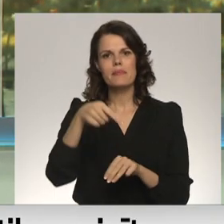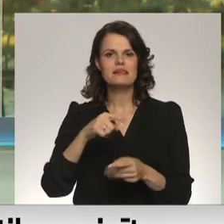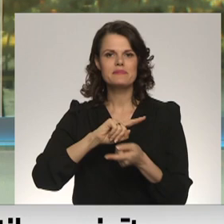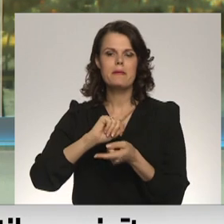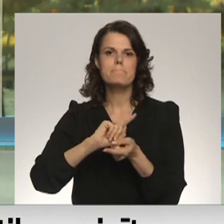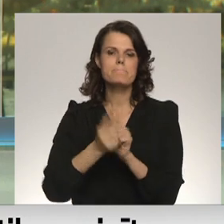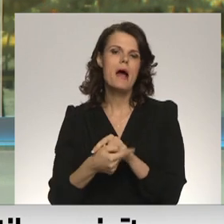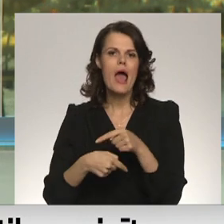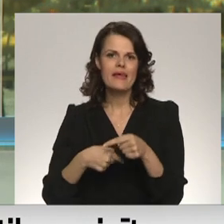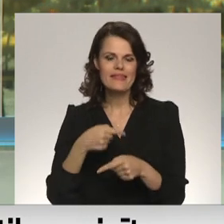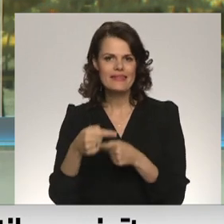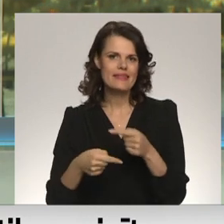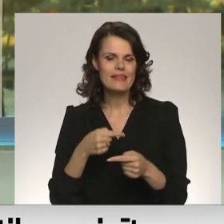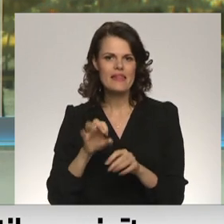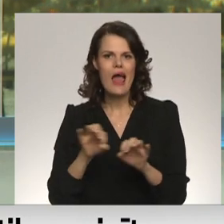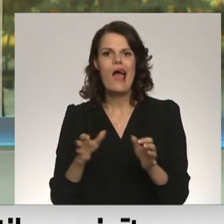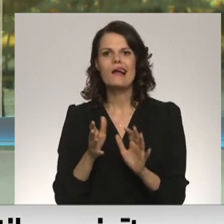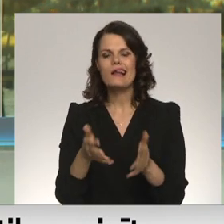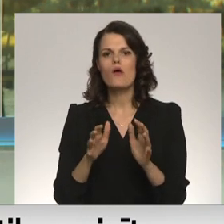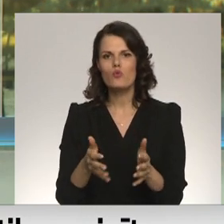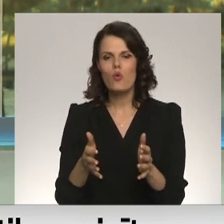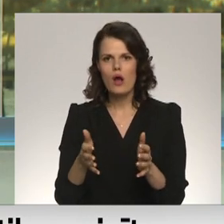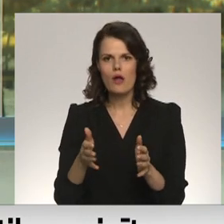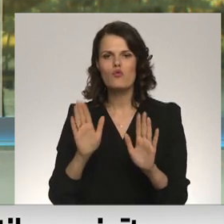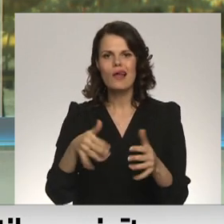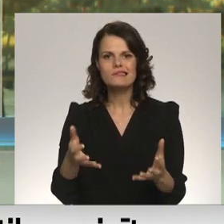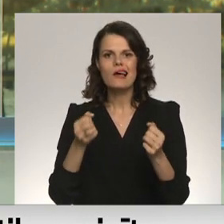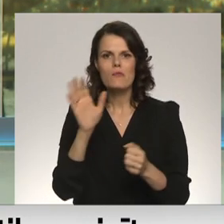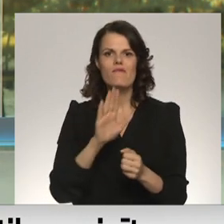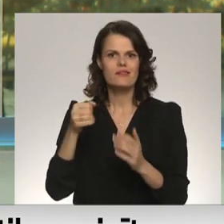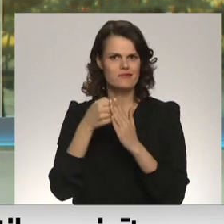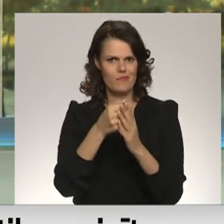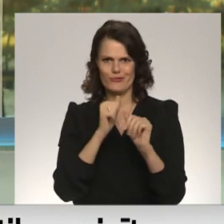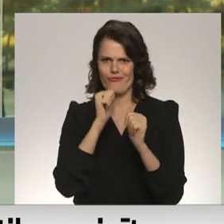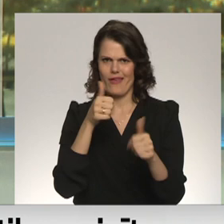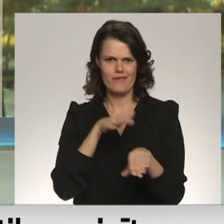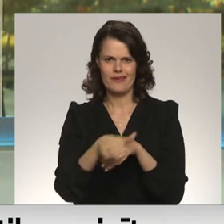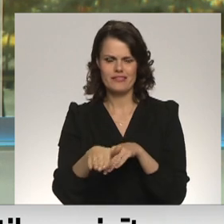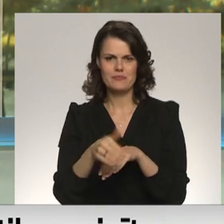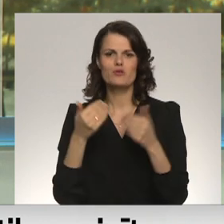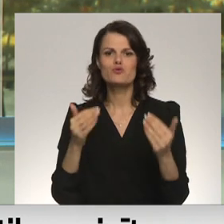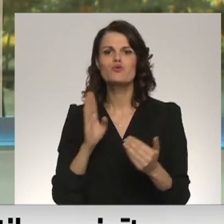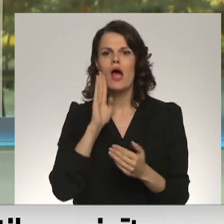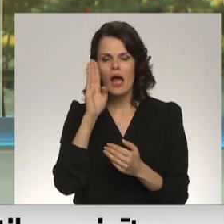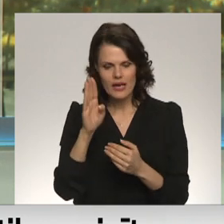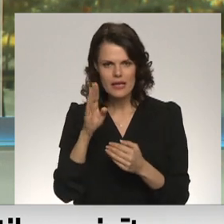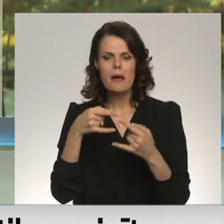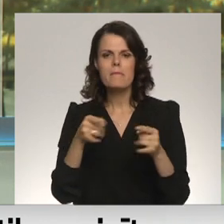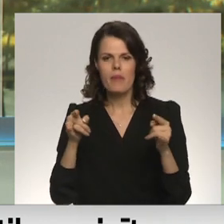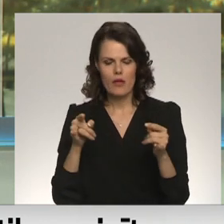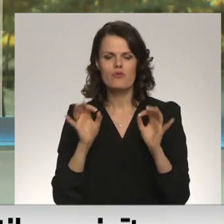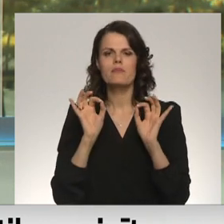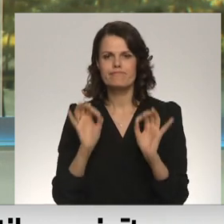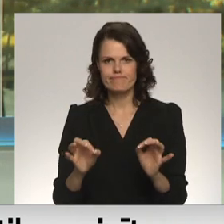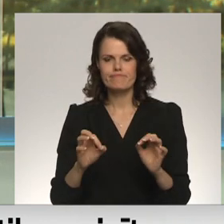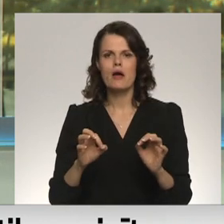granulu katlu, lai saņemtu valsts atbalstu, ir neizpildāmas. Šodien raidījumā Rīta panorāmu ministru prezidents Krišānis Kariņš apstiprināja, ka